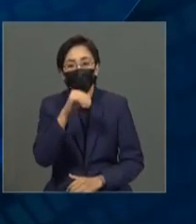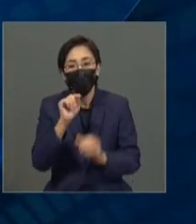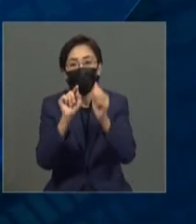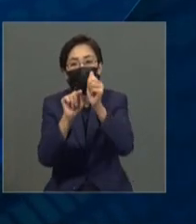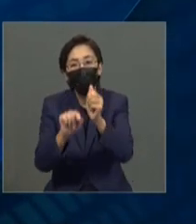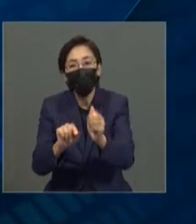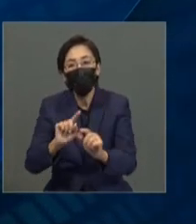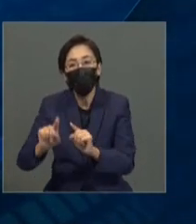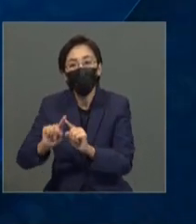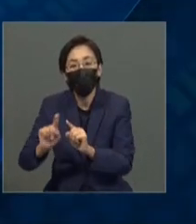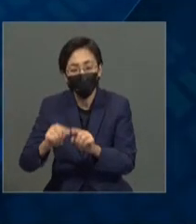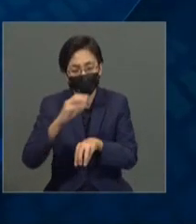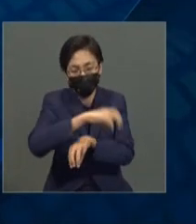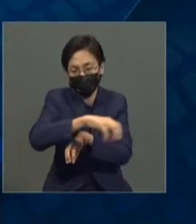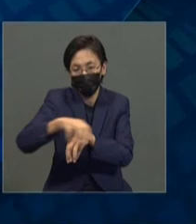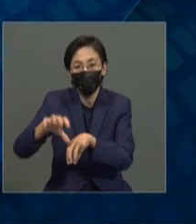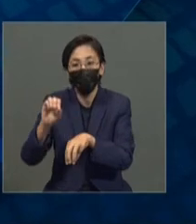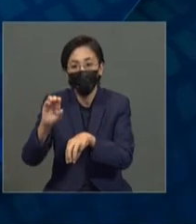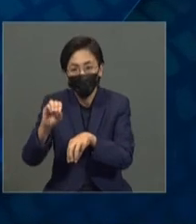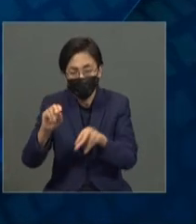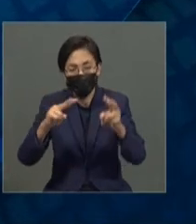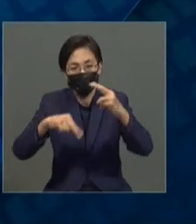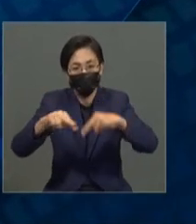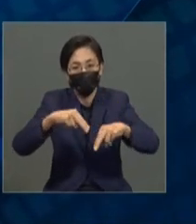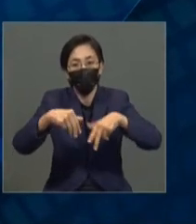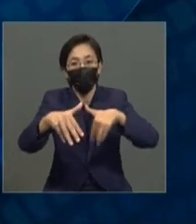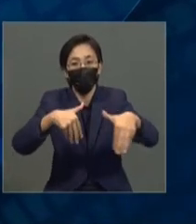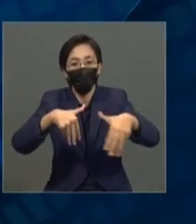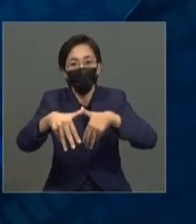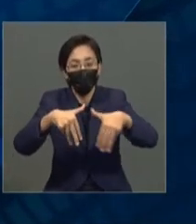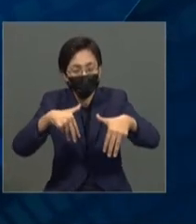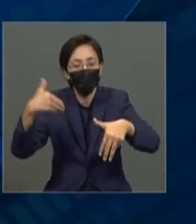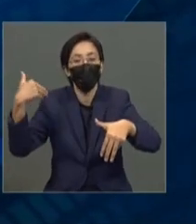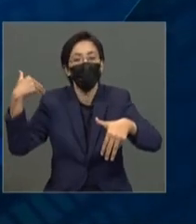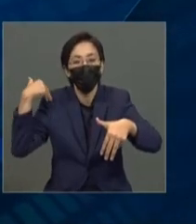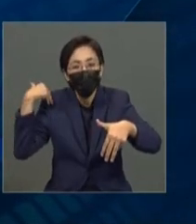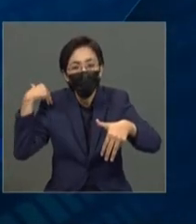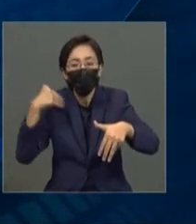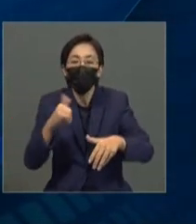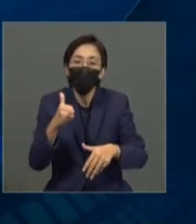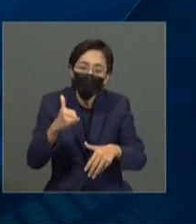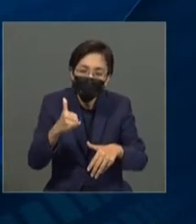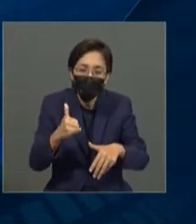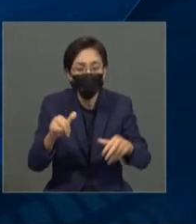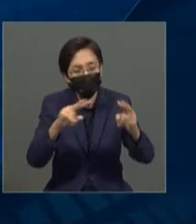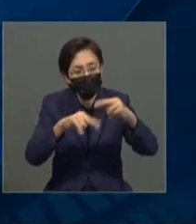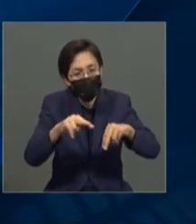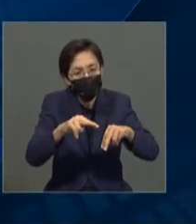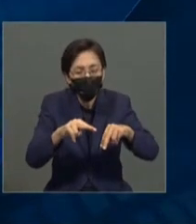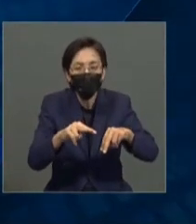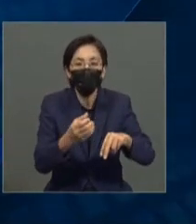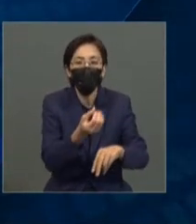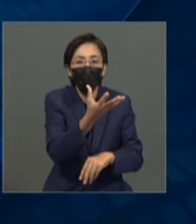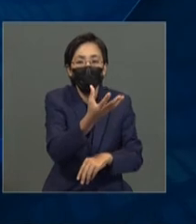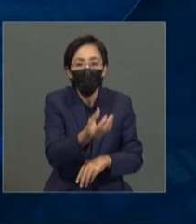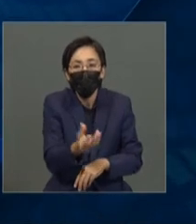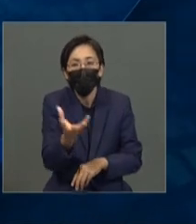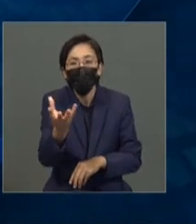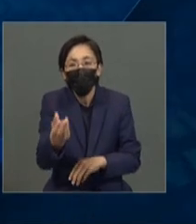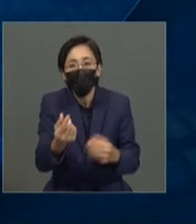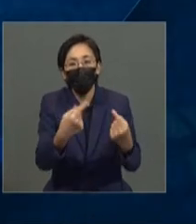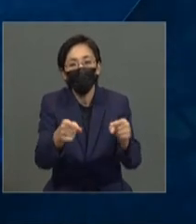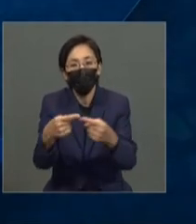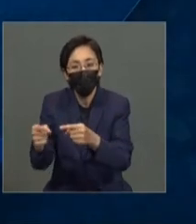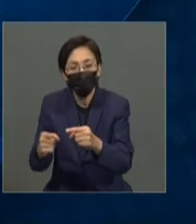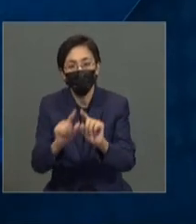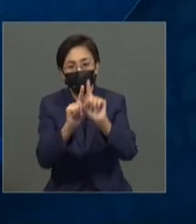50เขตของกทม.มีการระดมตรวจเชิงรุกเช่นกันนะคะมากบ้างน้อยบ้างตามรายงานผู้ติดเชื้อ10